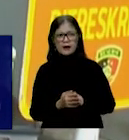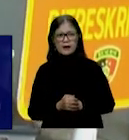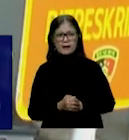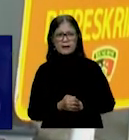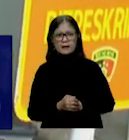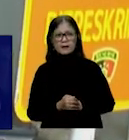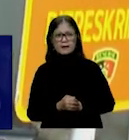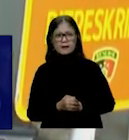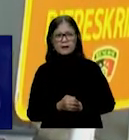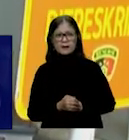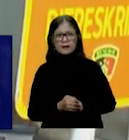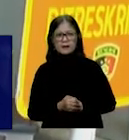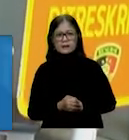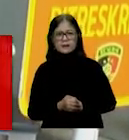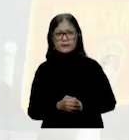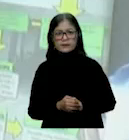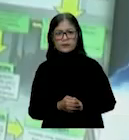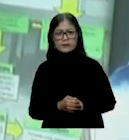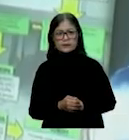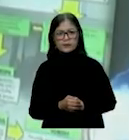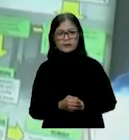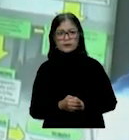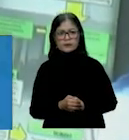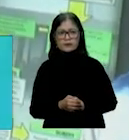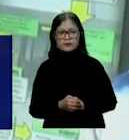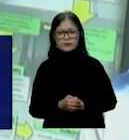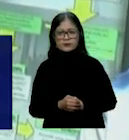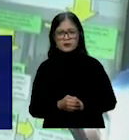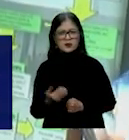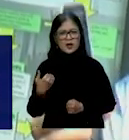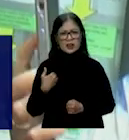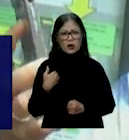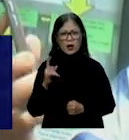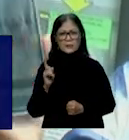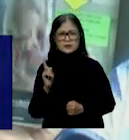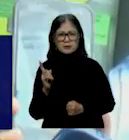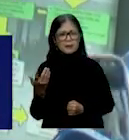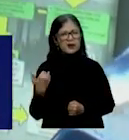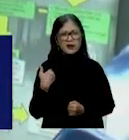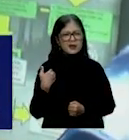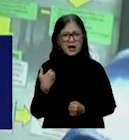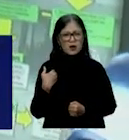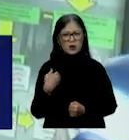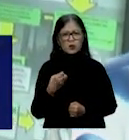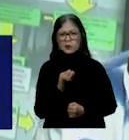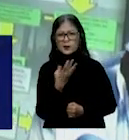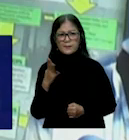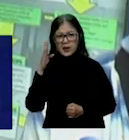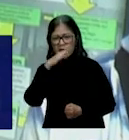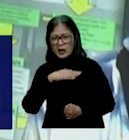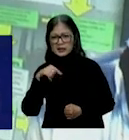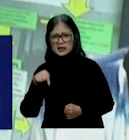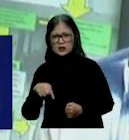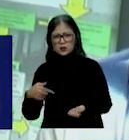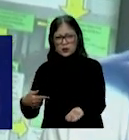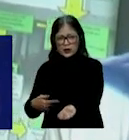sudah diangkat, sudah dibuang. Tidak diketahui juga? Ini udah berapa dirawat baru di puskesmas Pak?